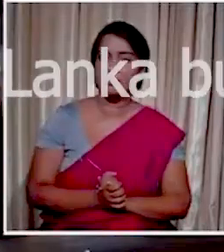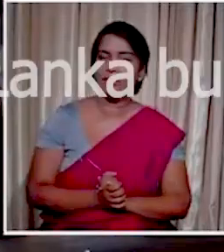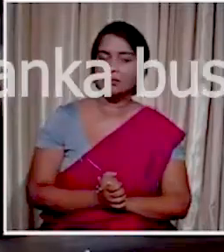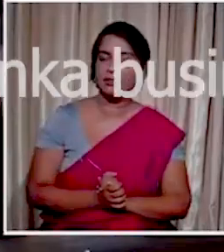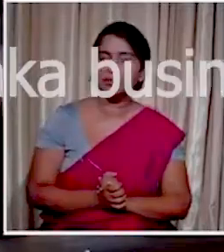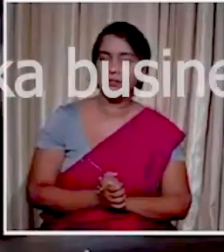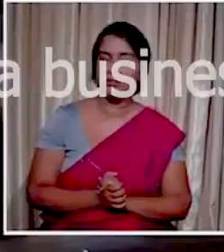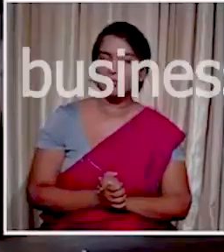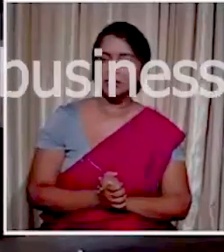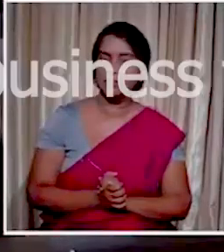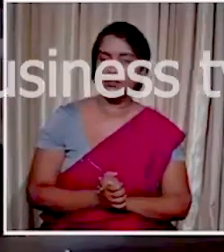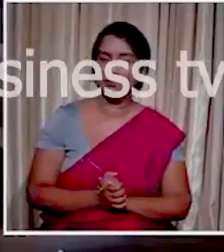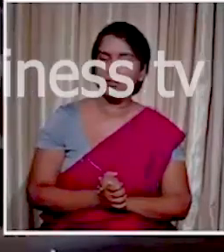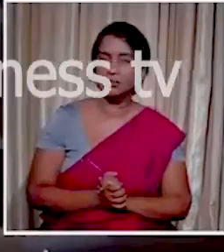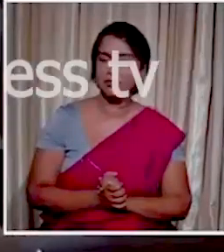ඒ වගේම